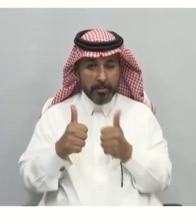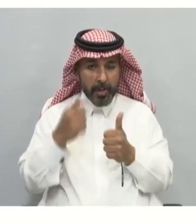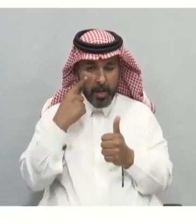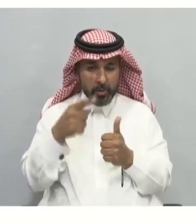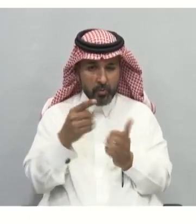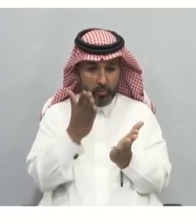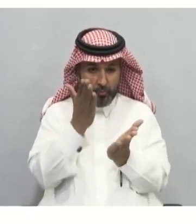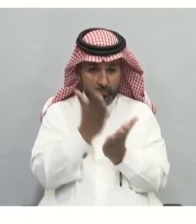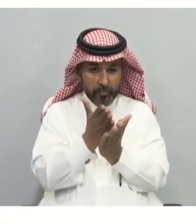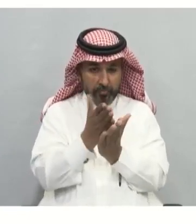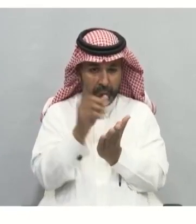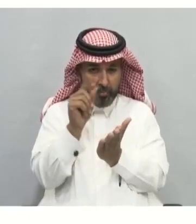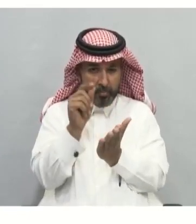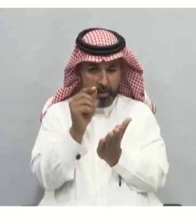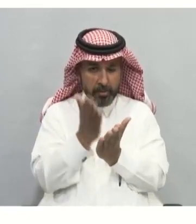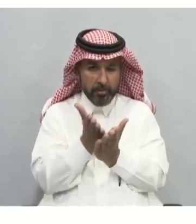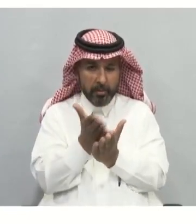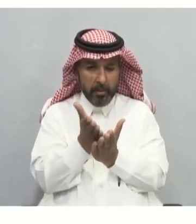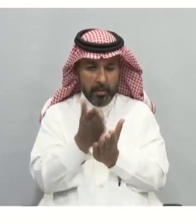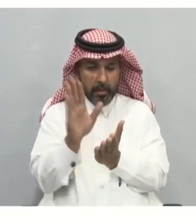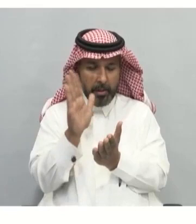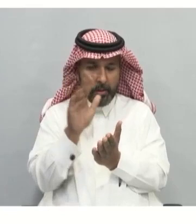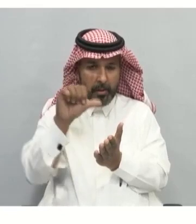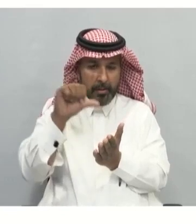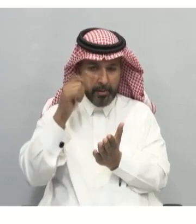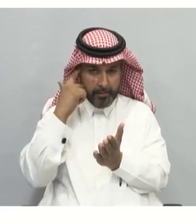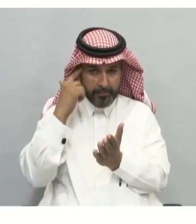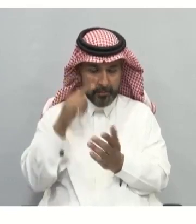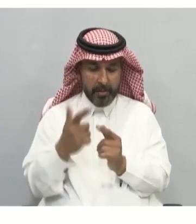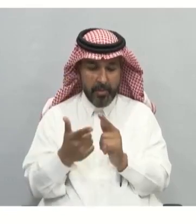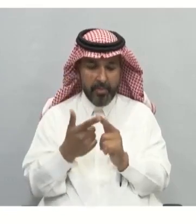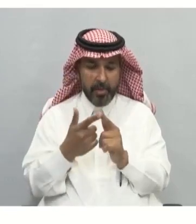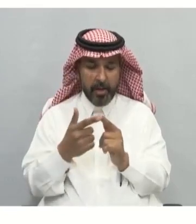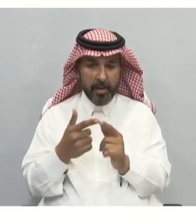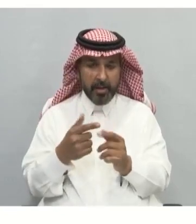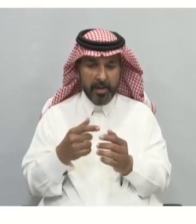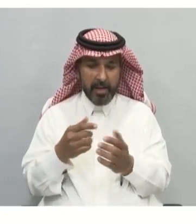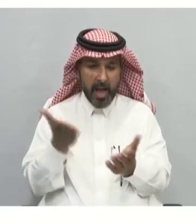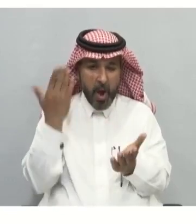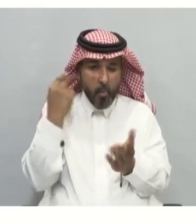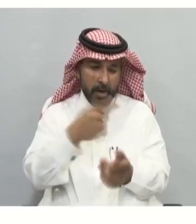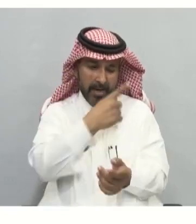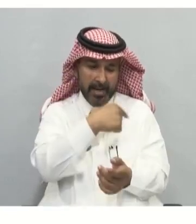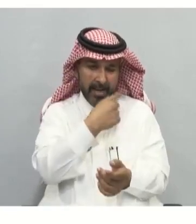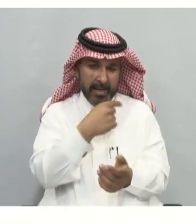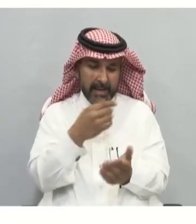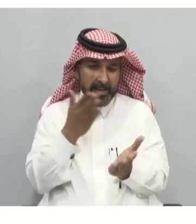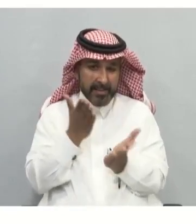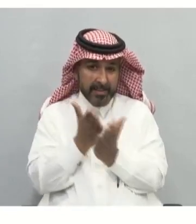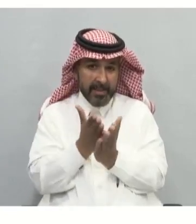ليتبين صدق الايمان من عدمه ثانيا التطهير من الذنوب والخطايا